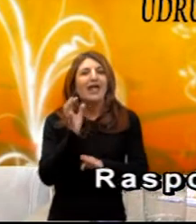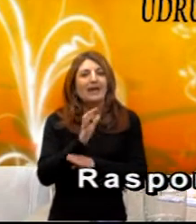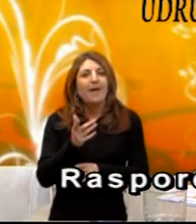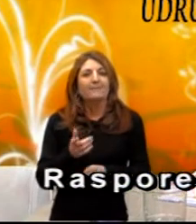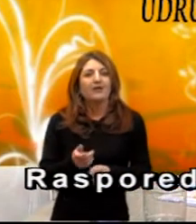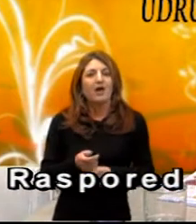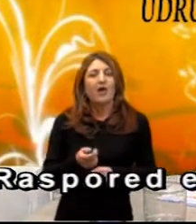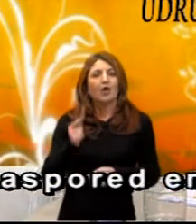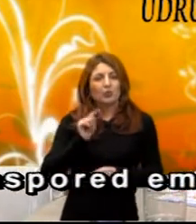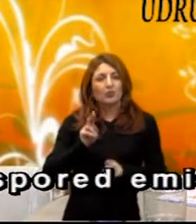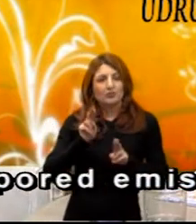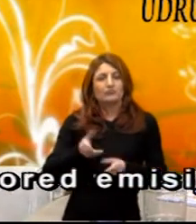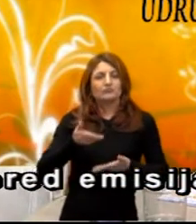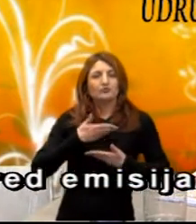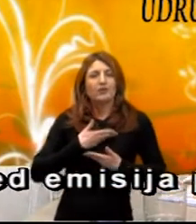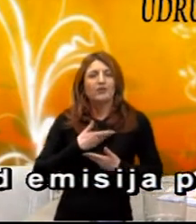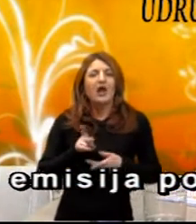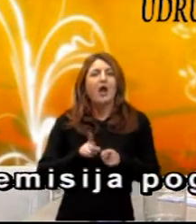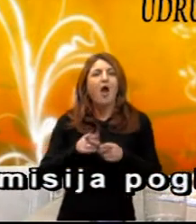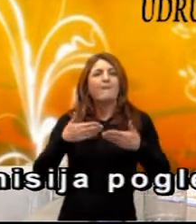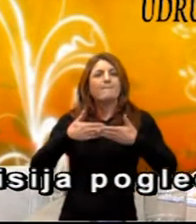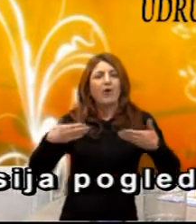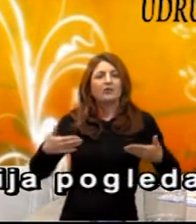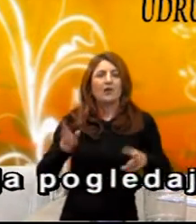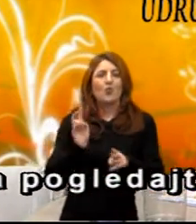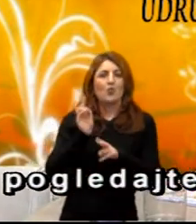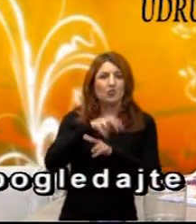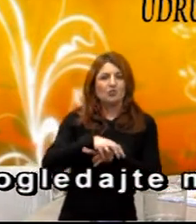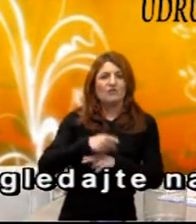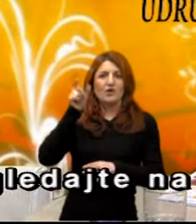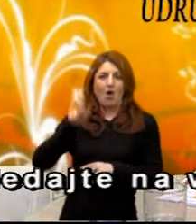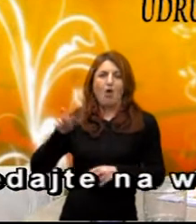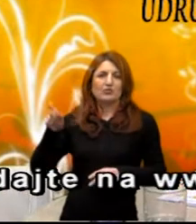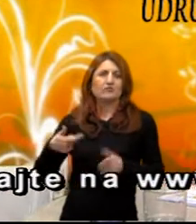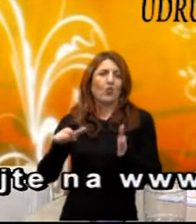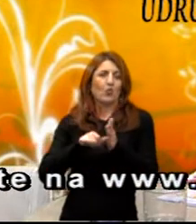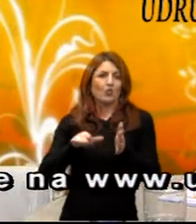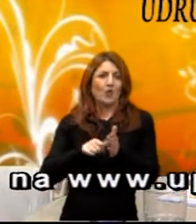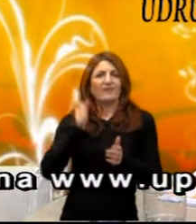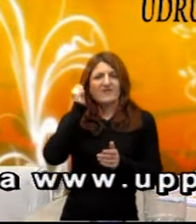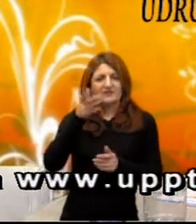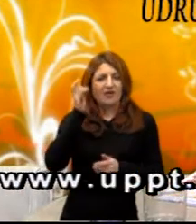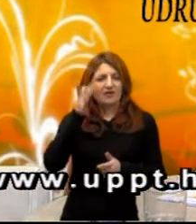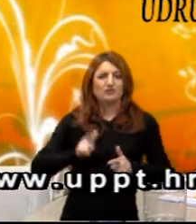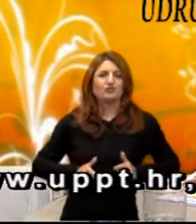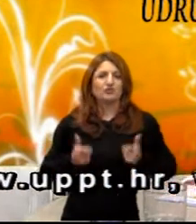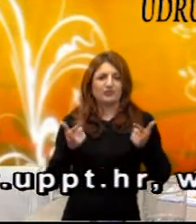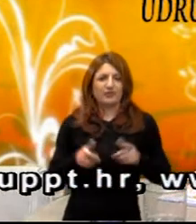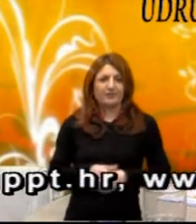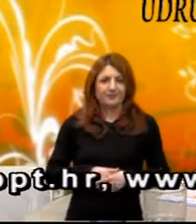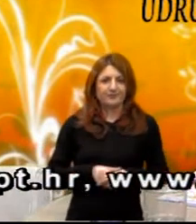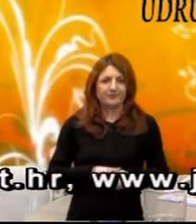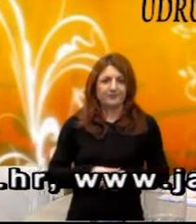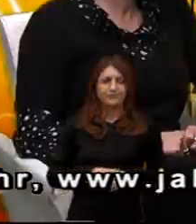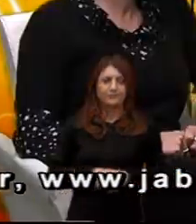likovna terapija kao jedan model uključivanja tih osoba u svakodnevni život. Tako? Pa mi, naši